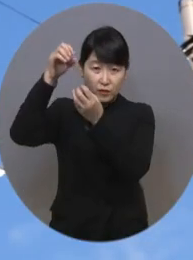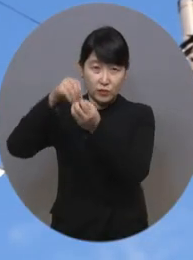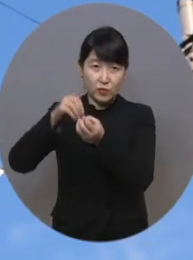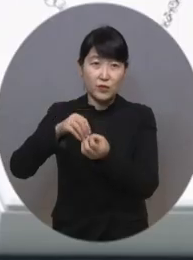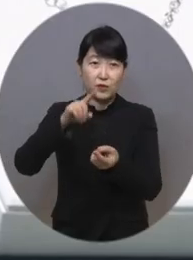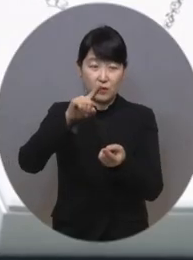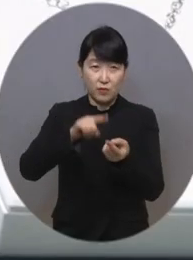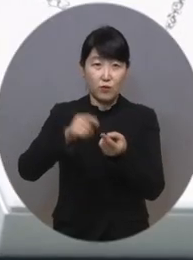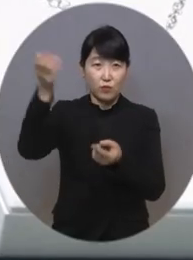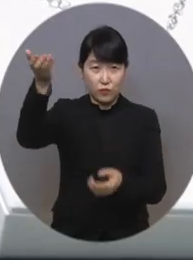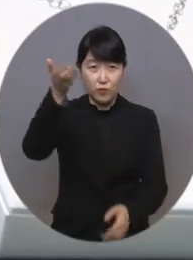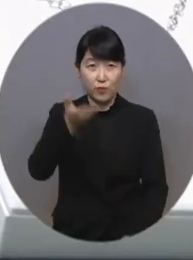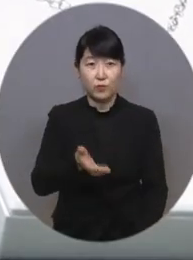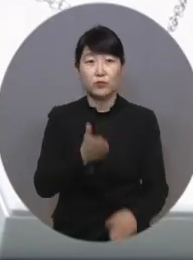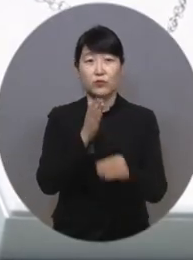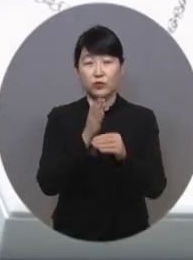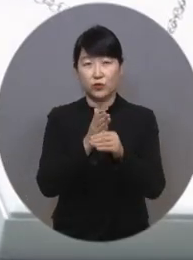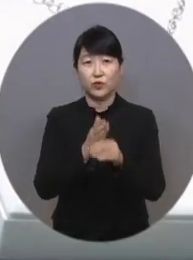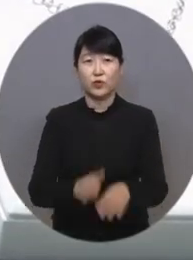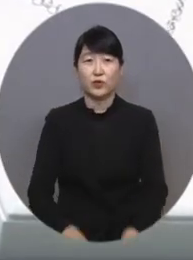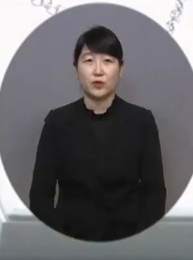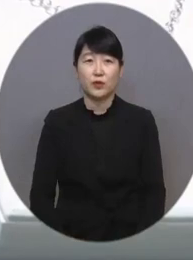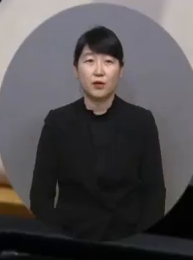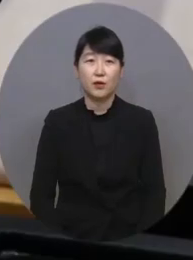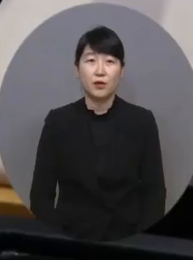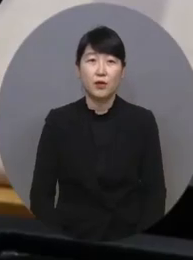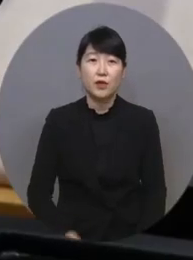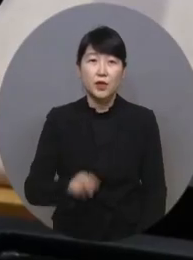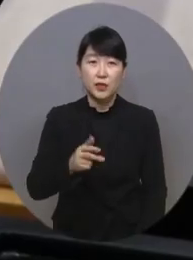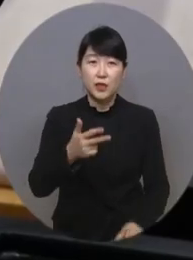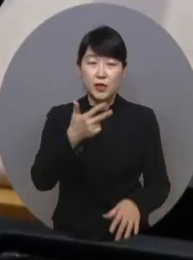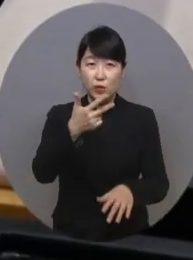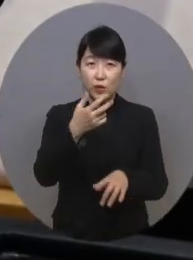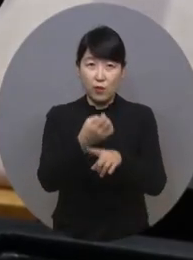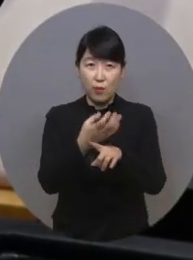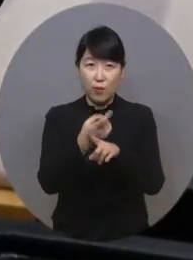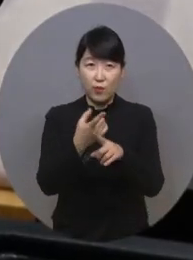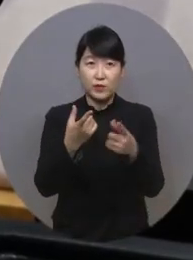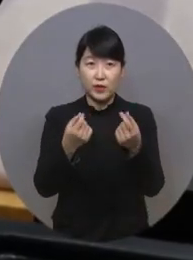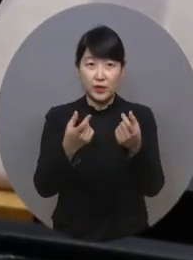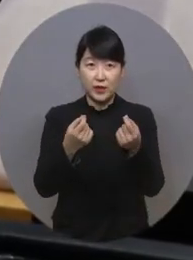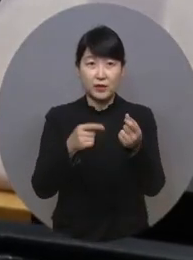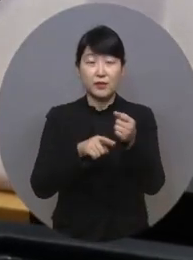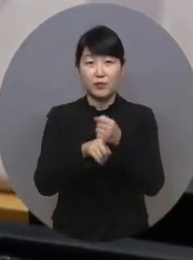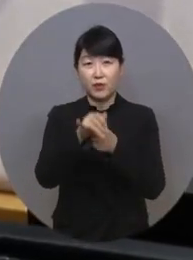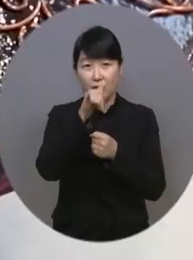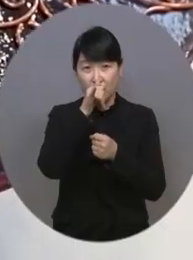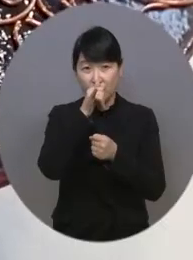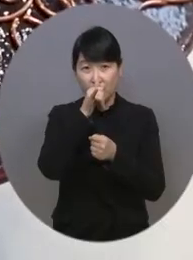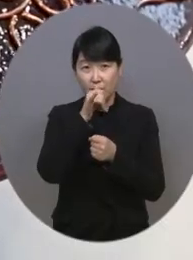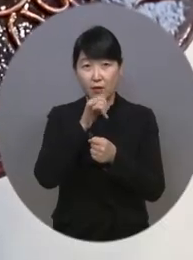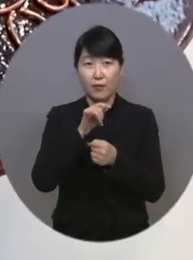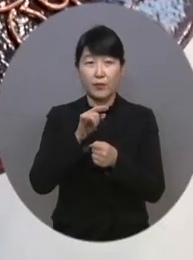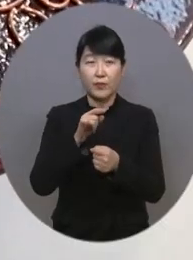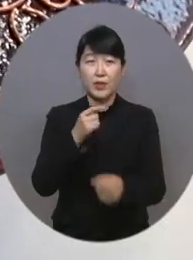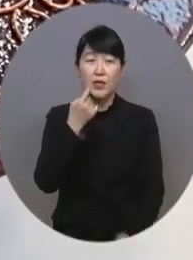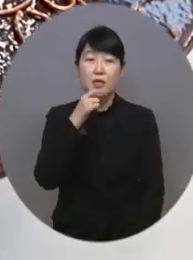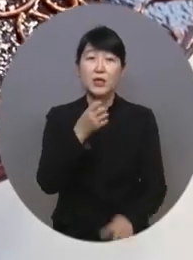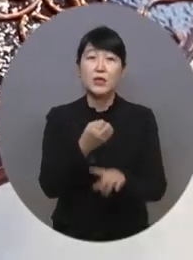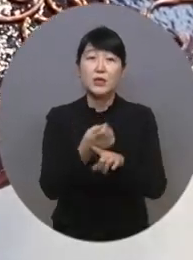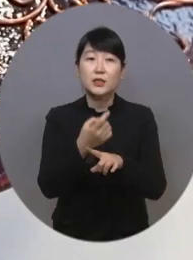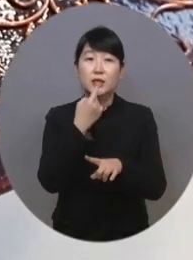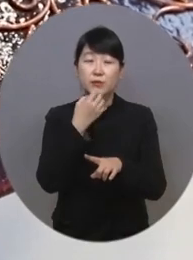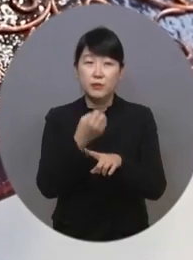있습니다. 칠보는 산호와 진주 등 일곱 가지 보배로운 보석이라는 뜻으로 금, 은, 구리